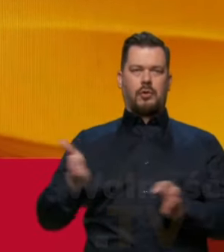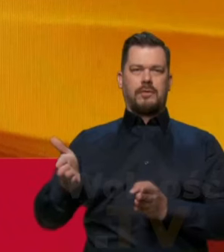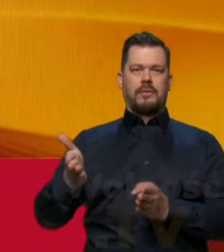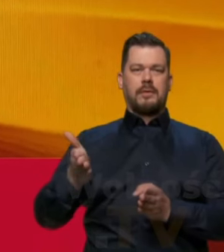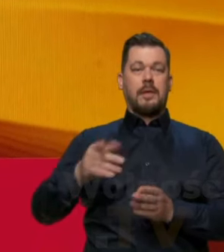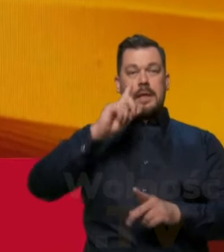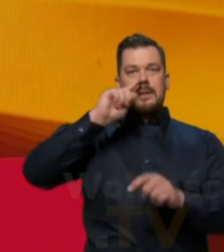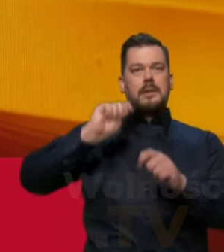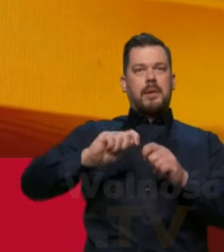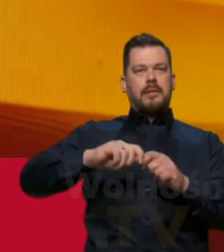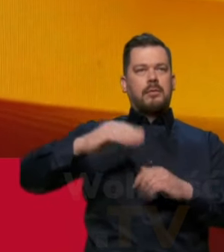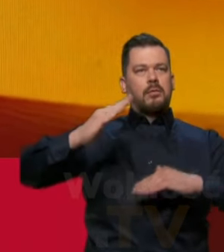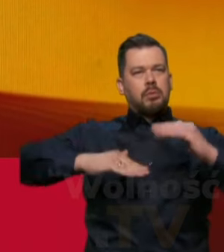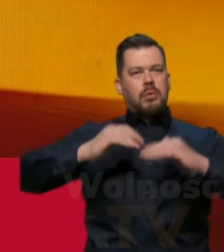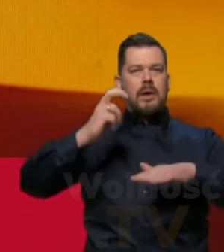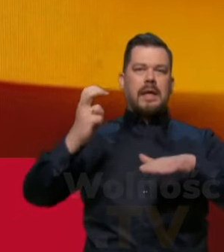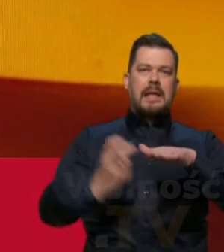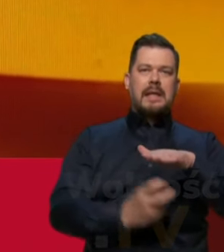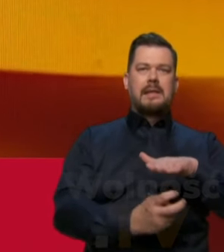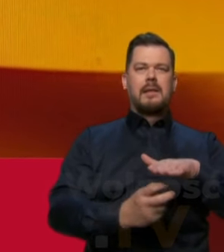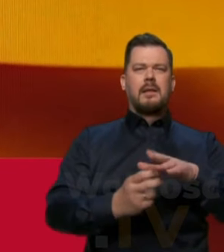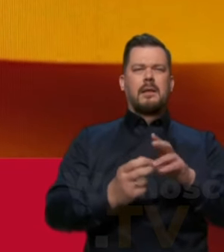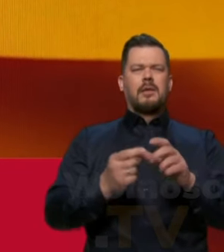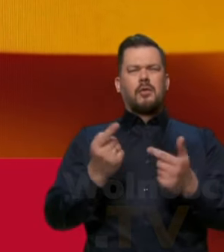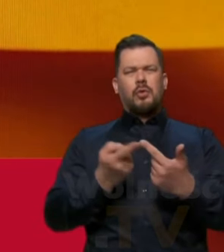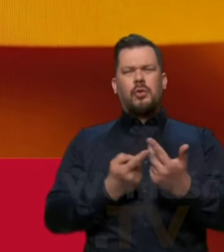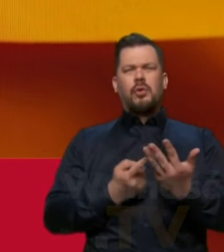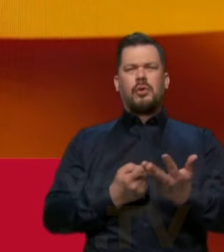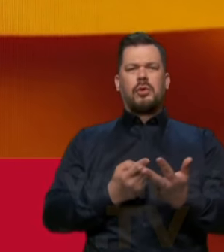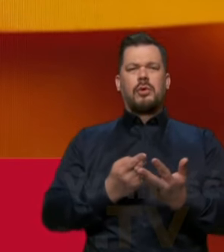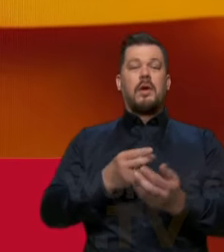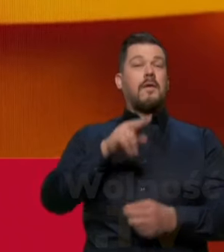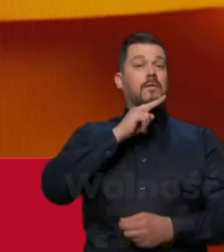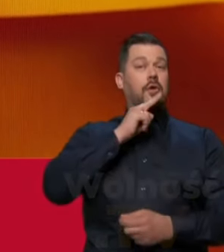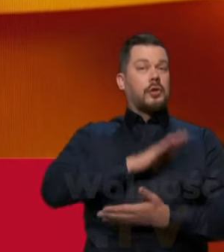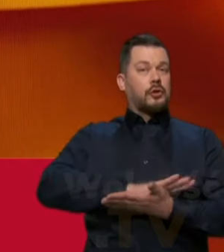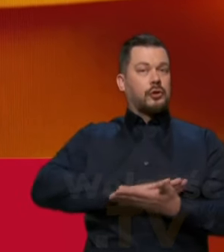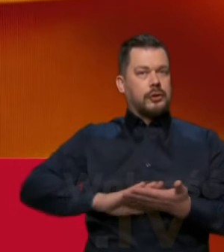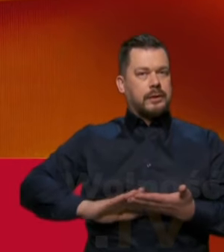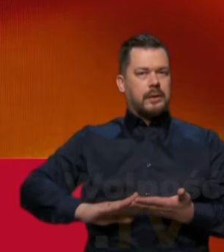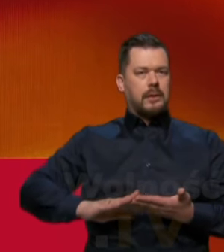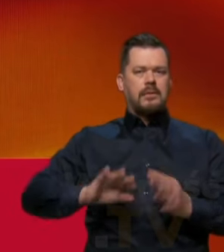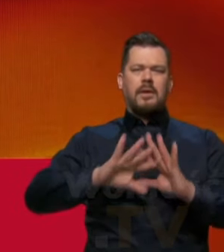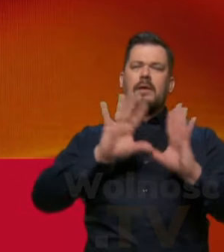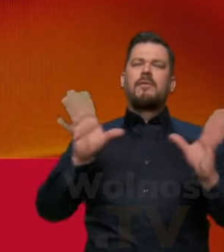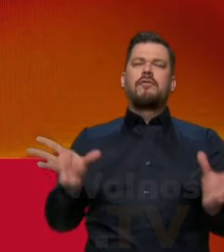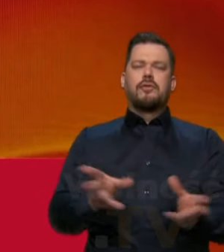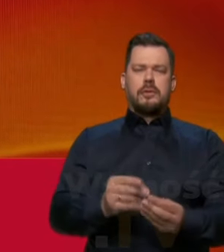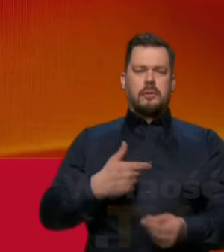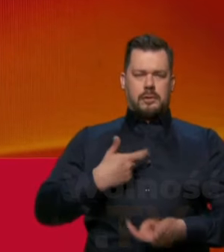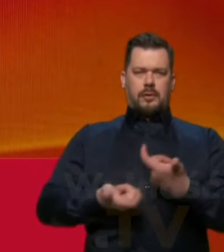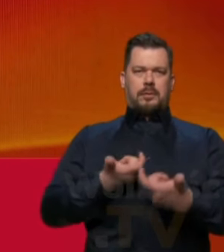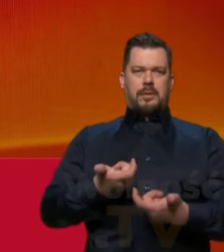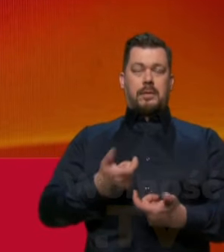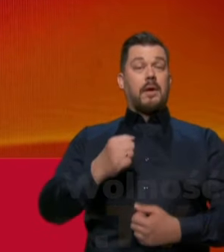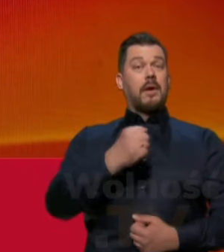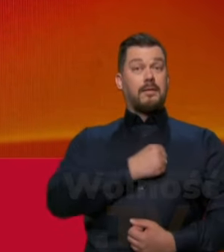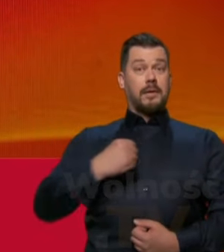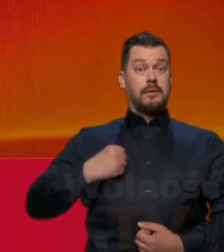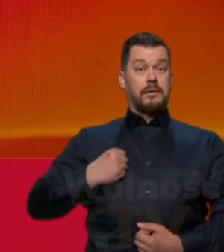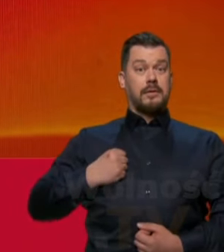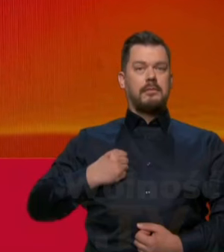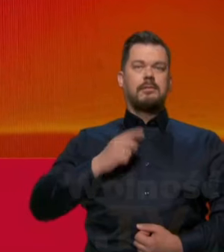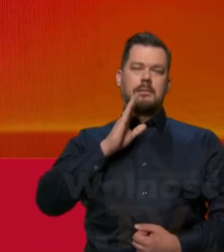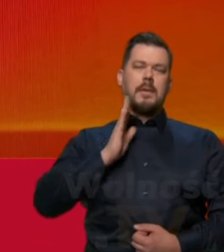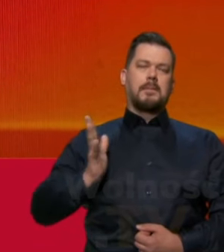Przegląd infrastruktury krytycznej, zabezpieczenie ujęć wody. Wszystko to robimy, mimo że oczywiście Warszawa jest